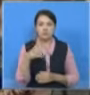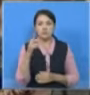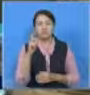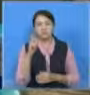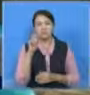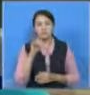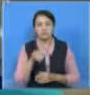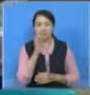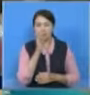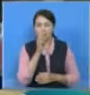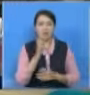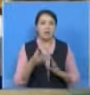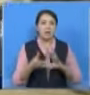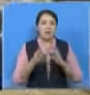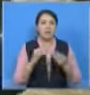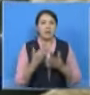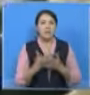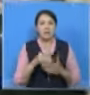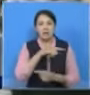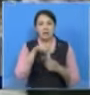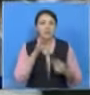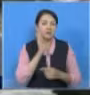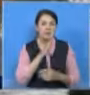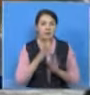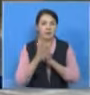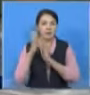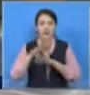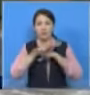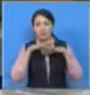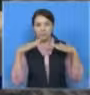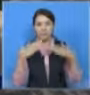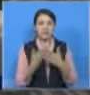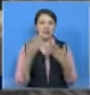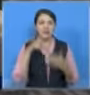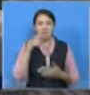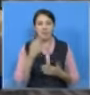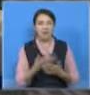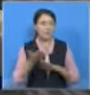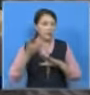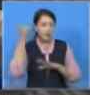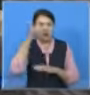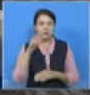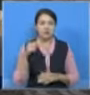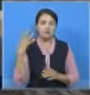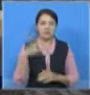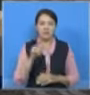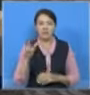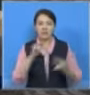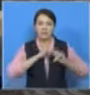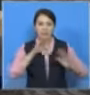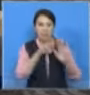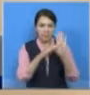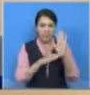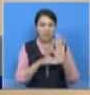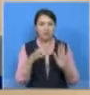100 мың. Қортайтылақ Алға ауданында кәсіпкер қыз келіншектер қатары көбейіп келеді. Айта кетейік, өткен жылы 140-қа жуық адам еңбек